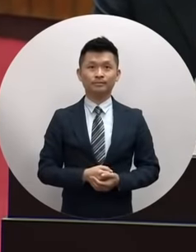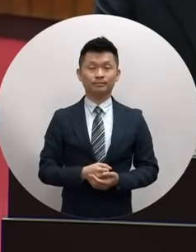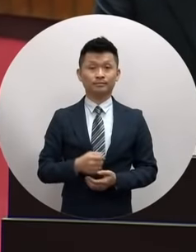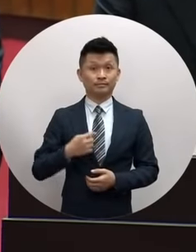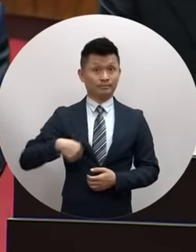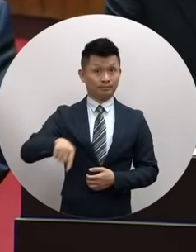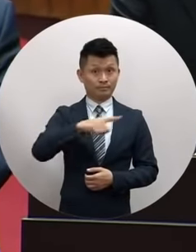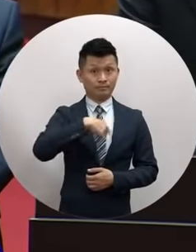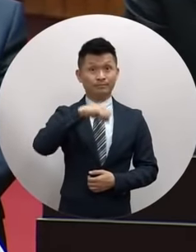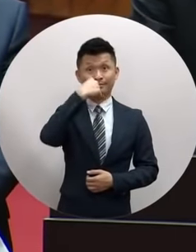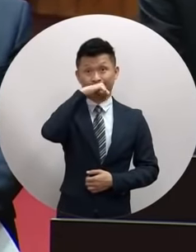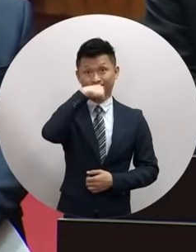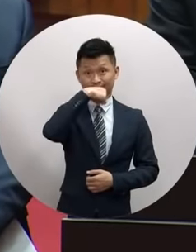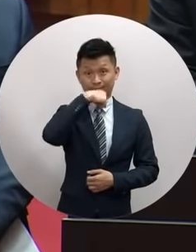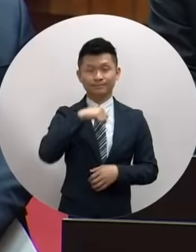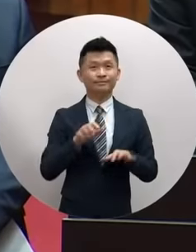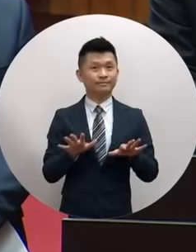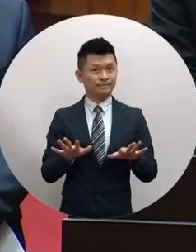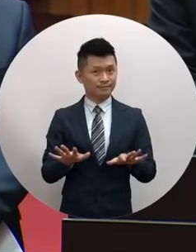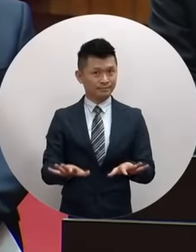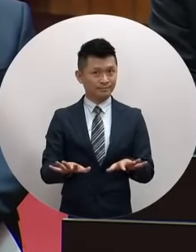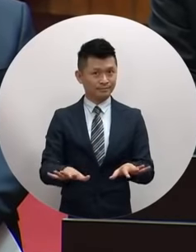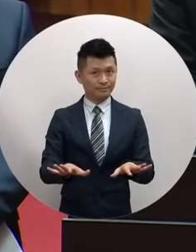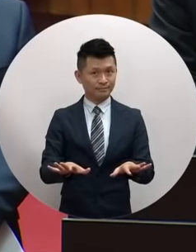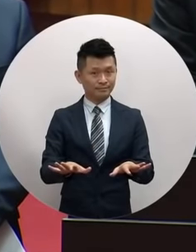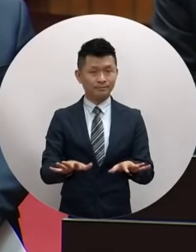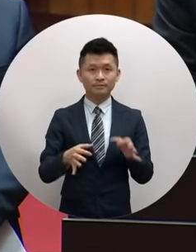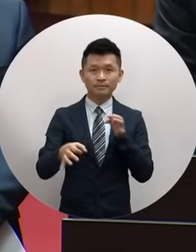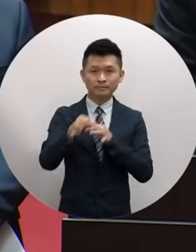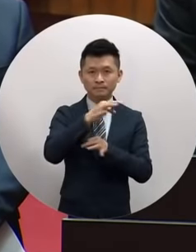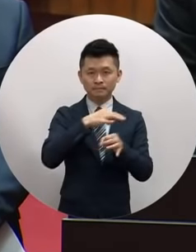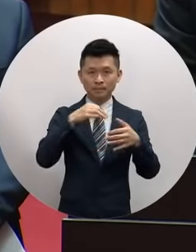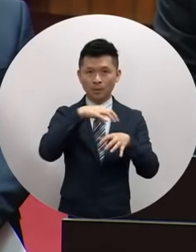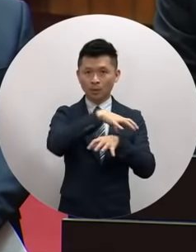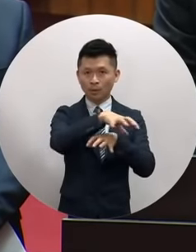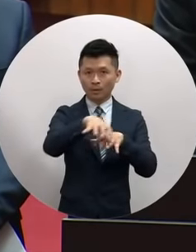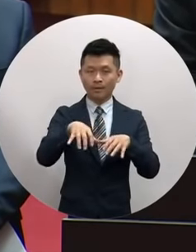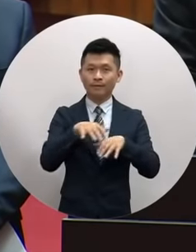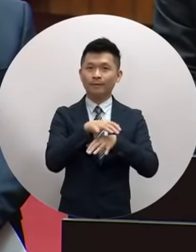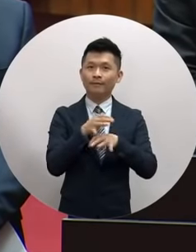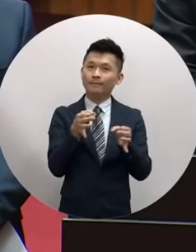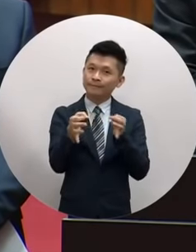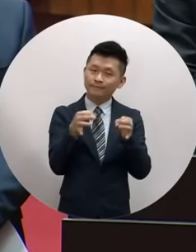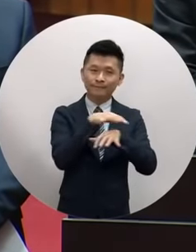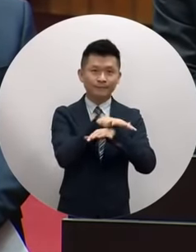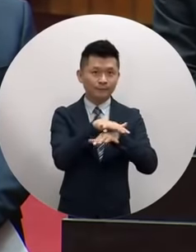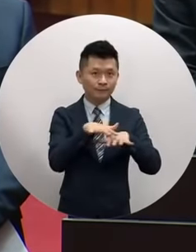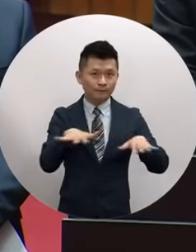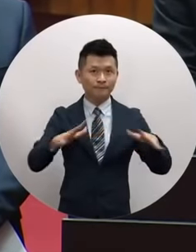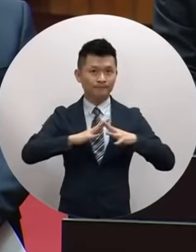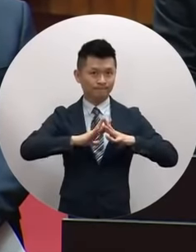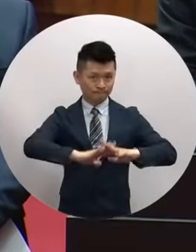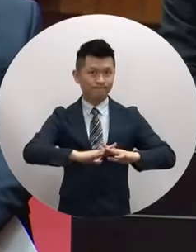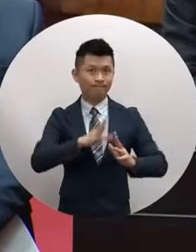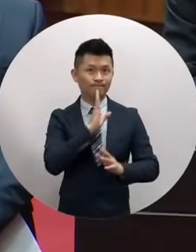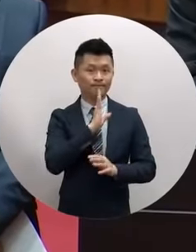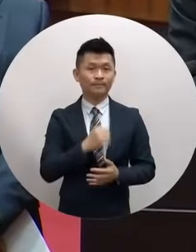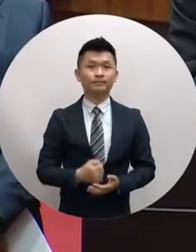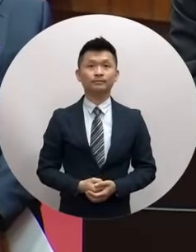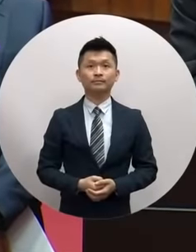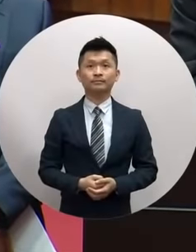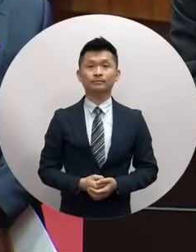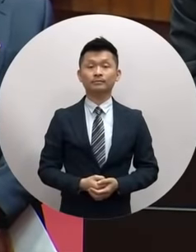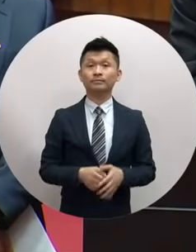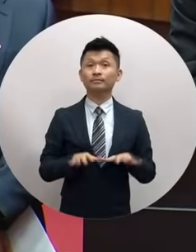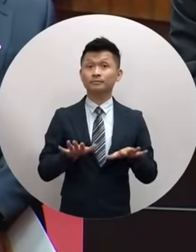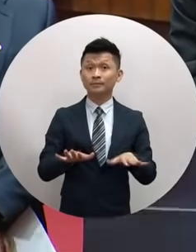们台湾目前我们的金融环境非常稳定。那这个就是说，你从我